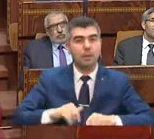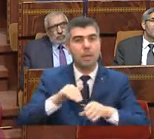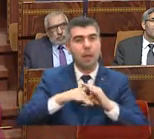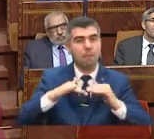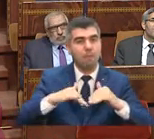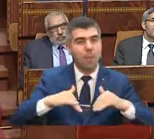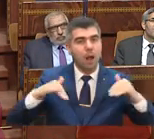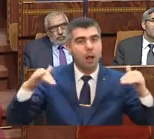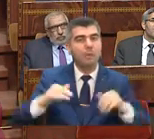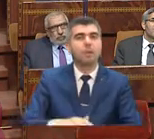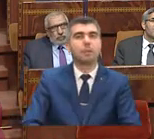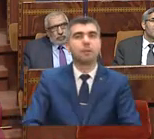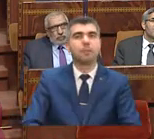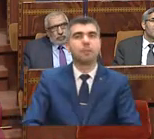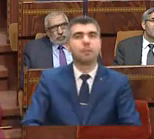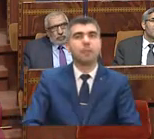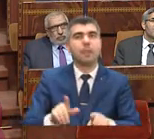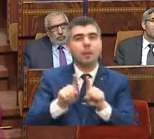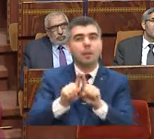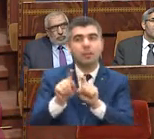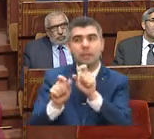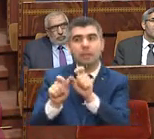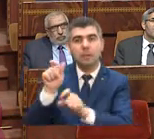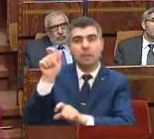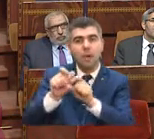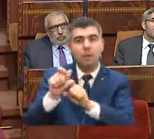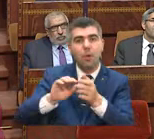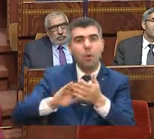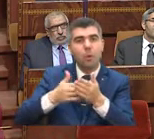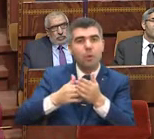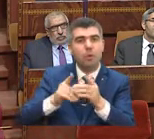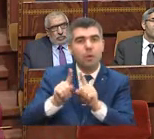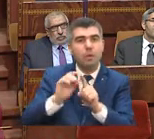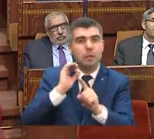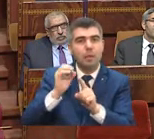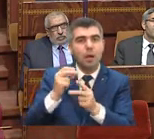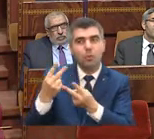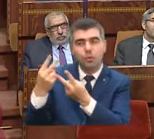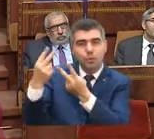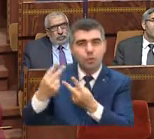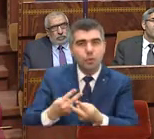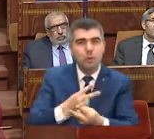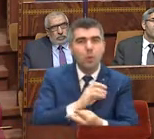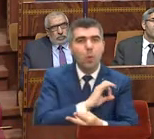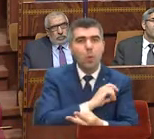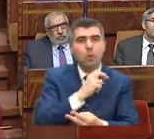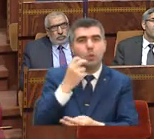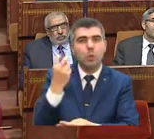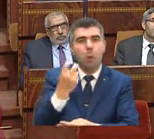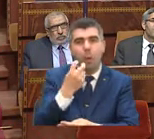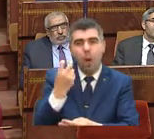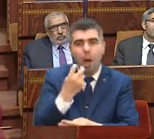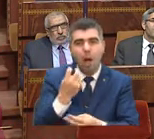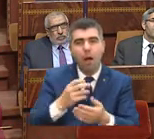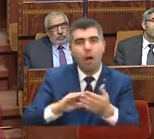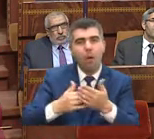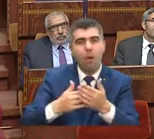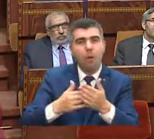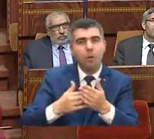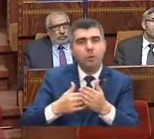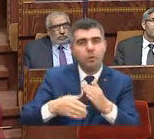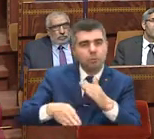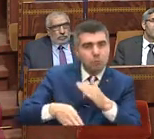عشنا ذلك اليوم مسؤولين ومواطنين، ونحن نلتقي أفواج السياح غادية ورائحة إلى تلك